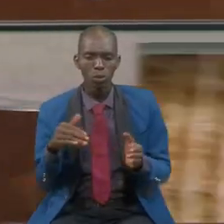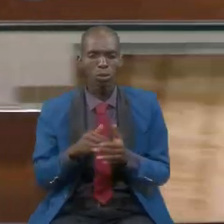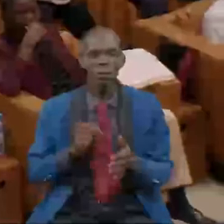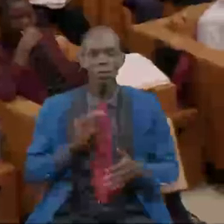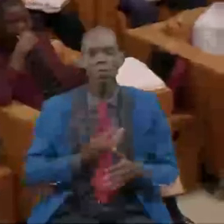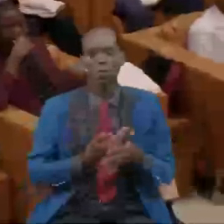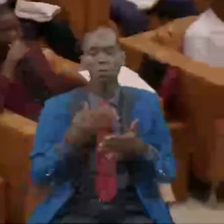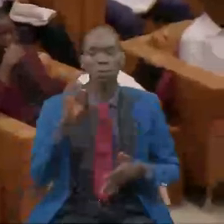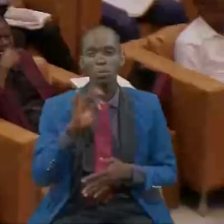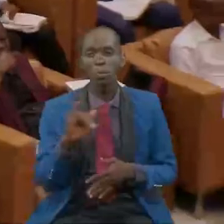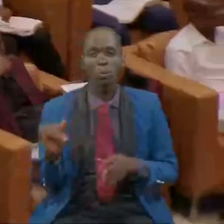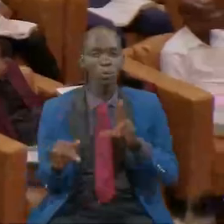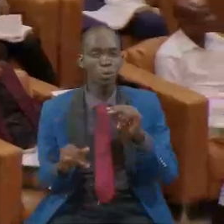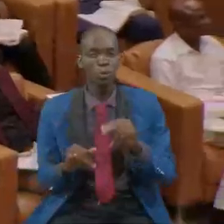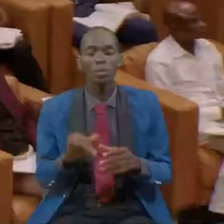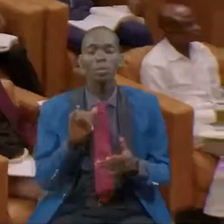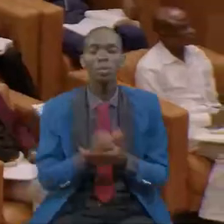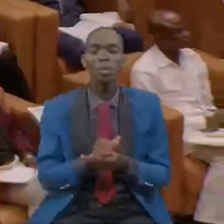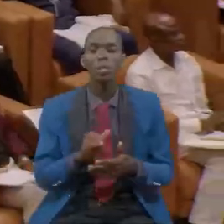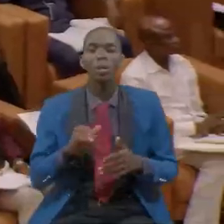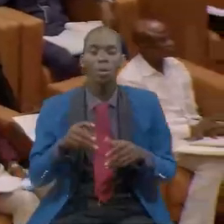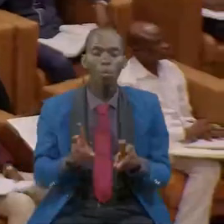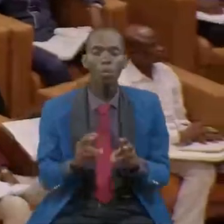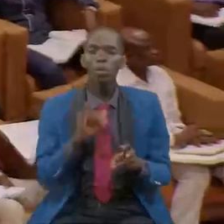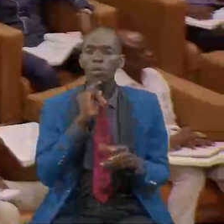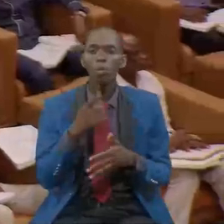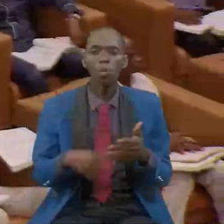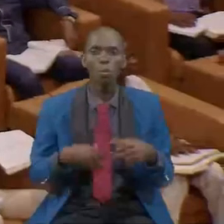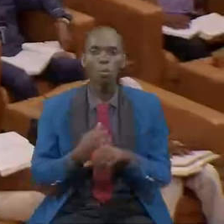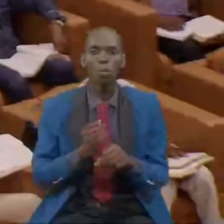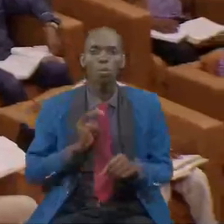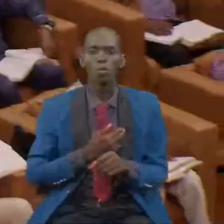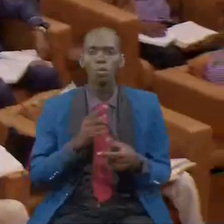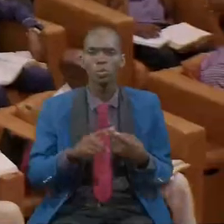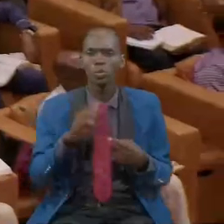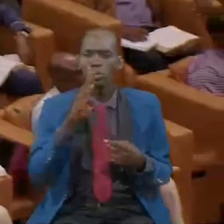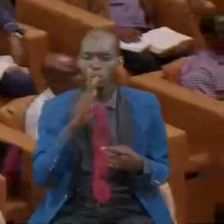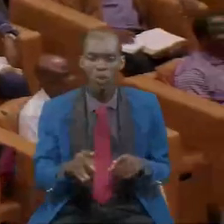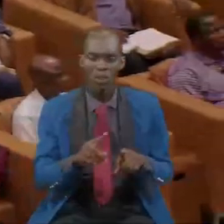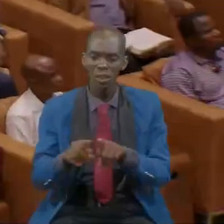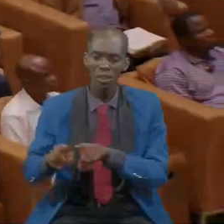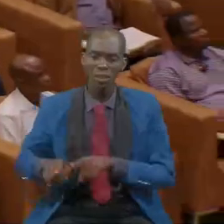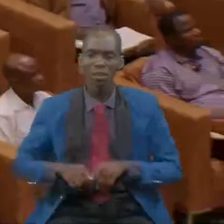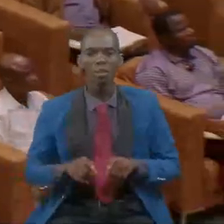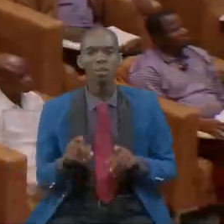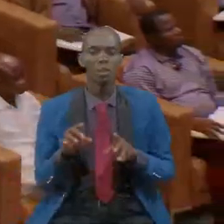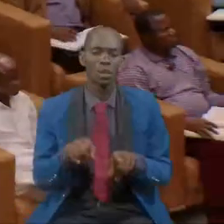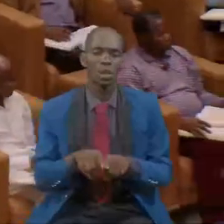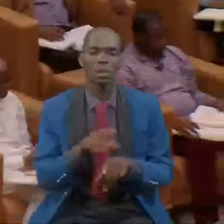agir c'est ce qui nous rend invariable